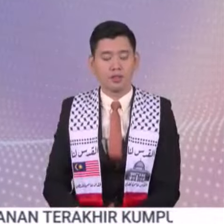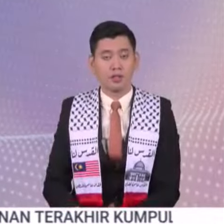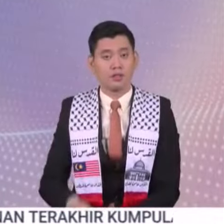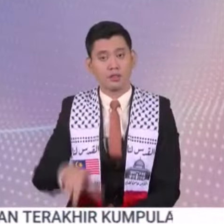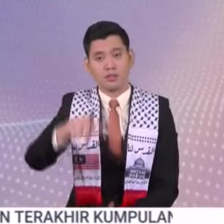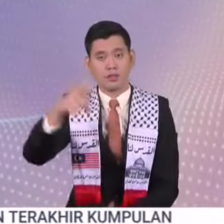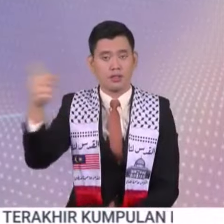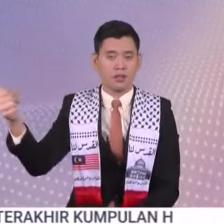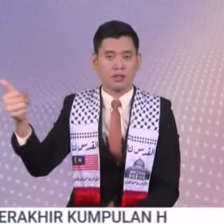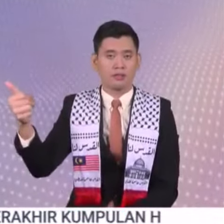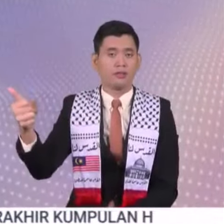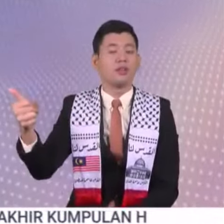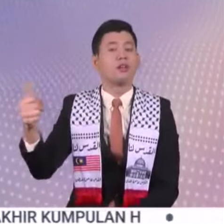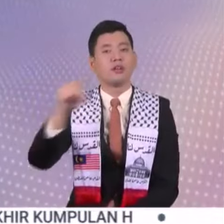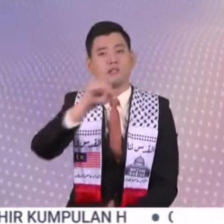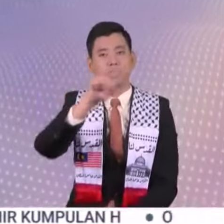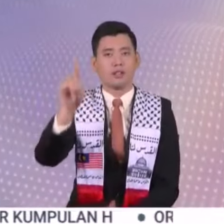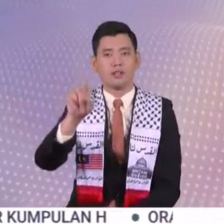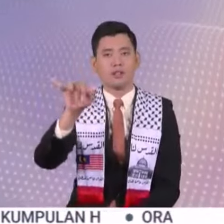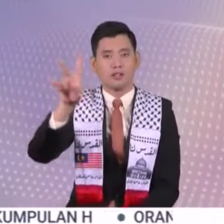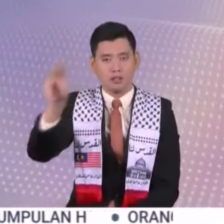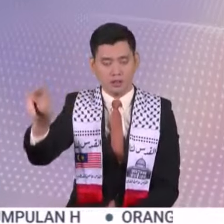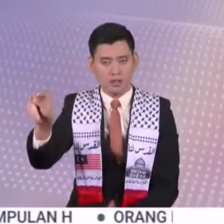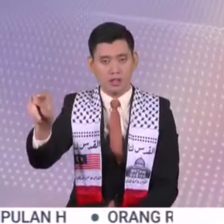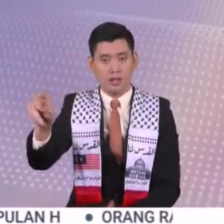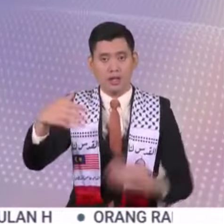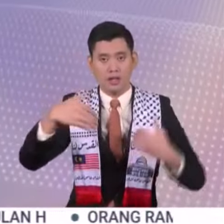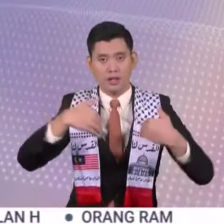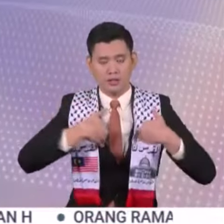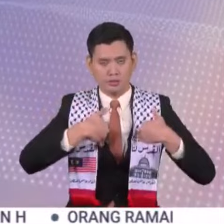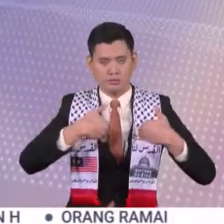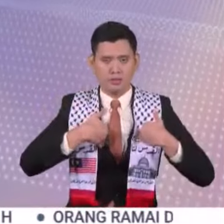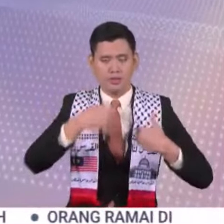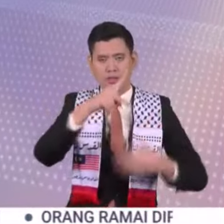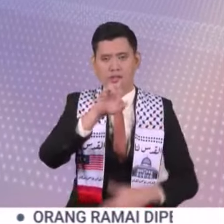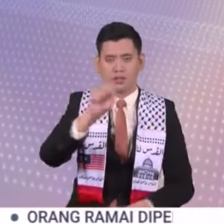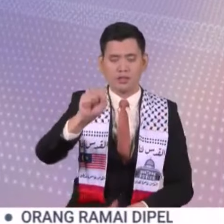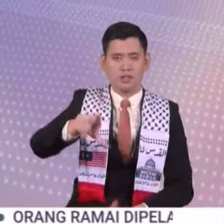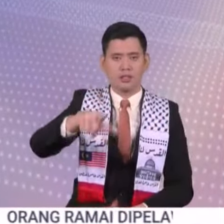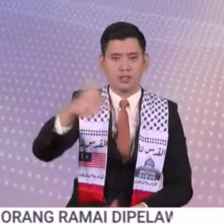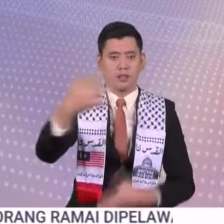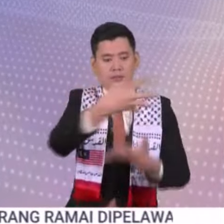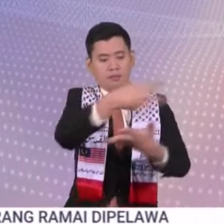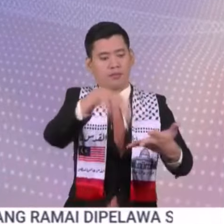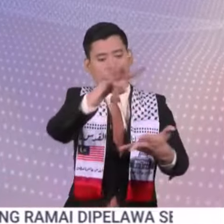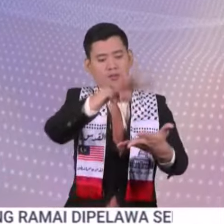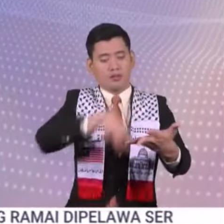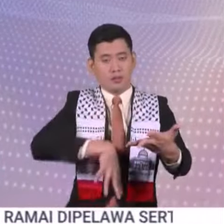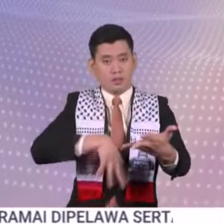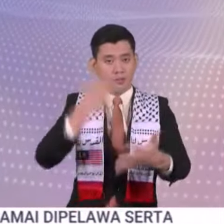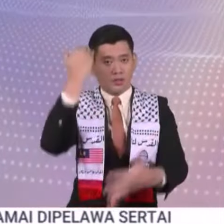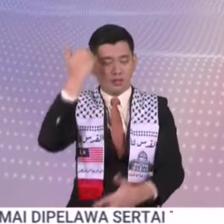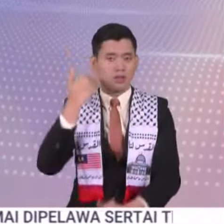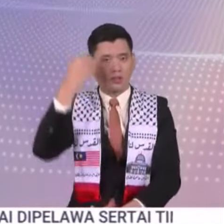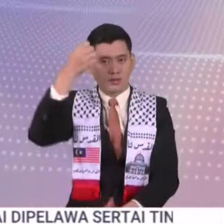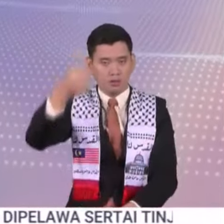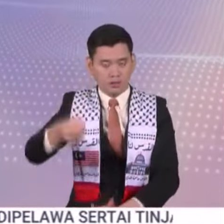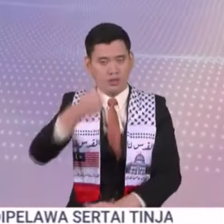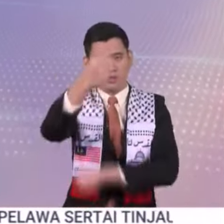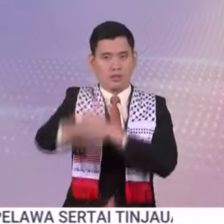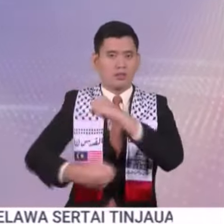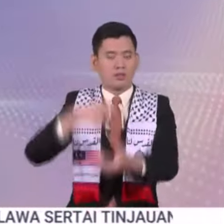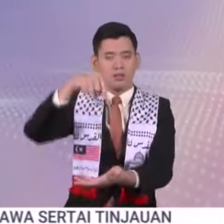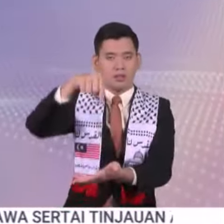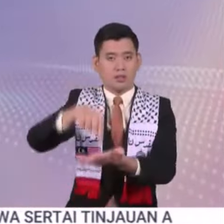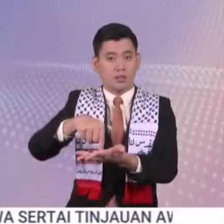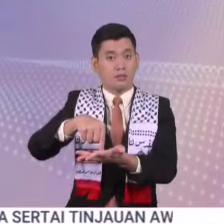Ya, selain kes adik Zain Ryan, beberapa lagi kes berprofil tinggi mengisi kalender mahkamah sepanjang tahun ini. Ikuti siri